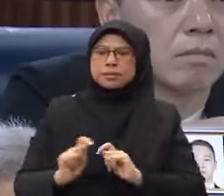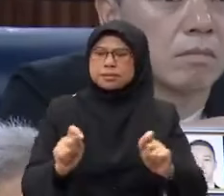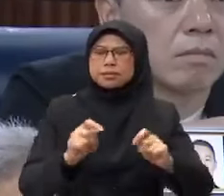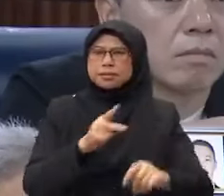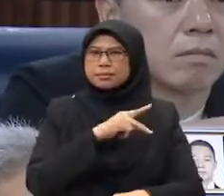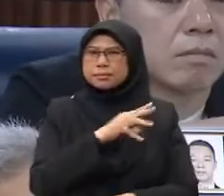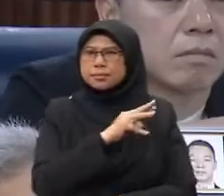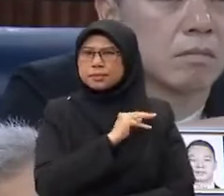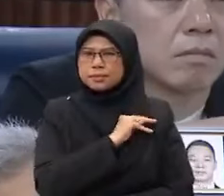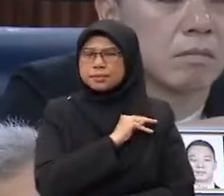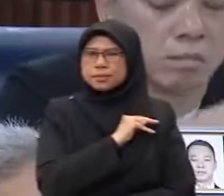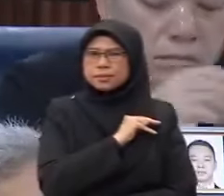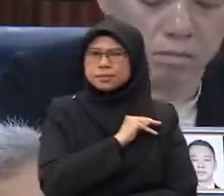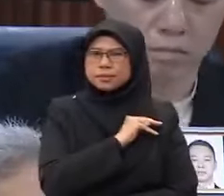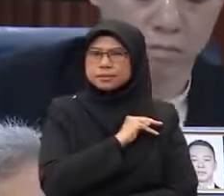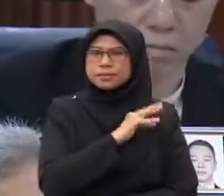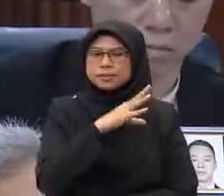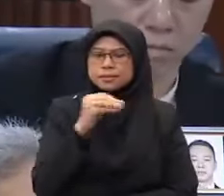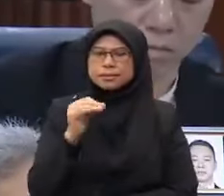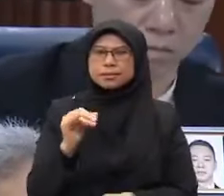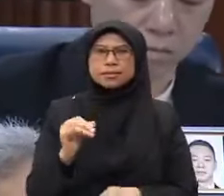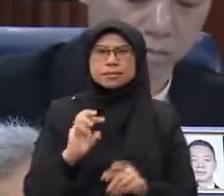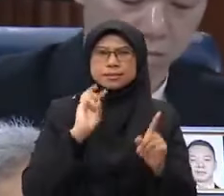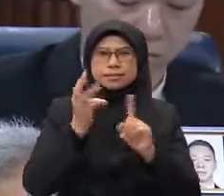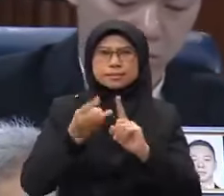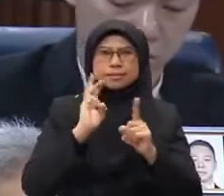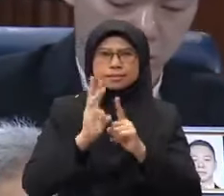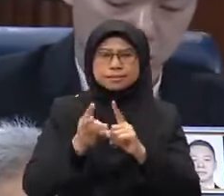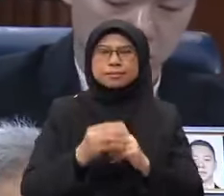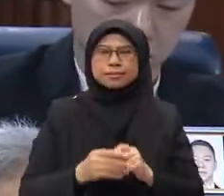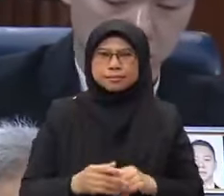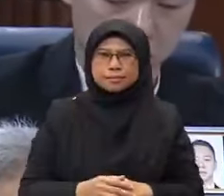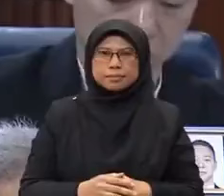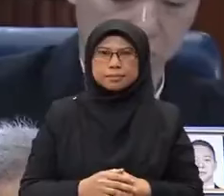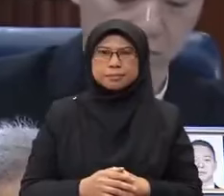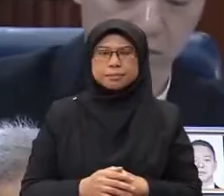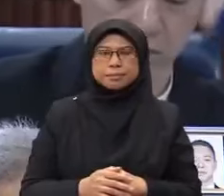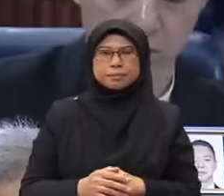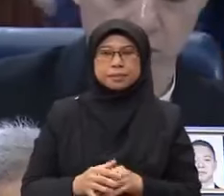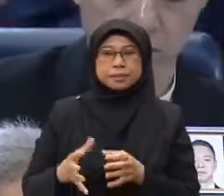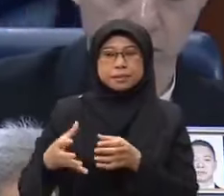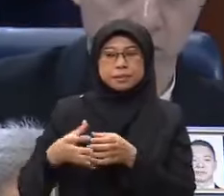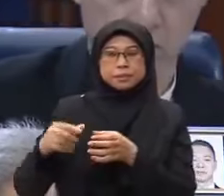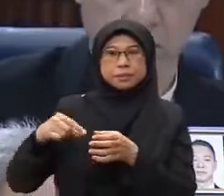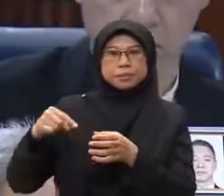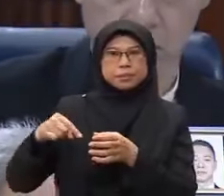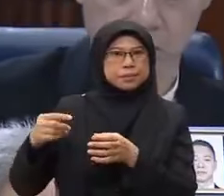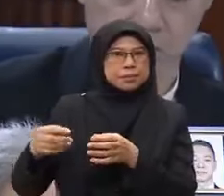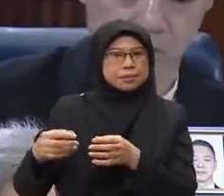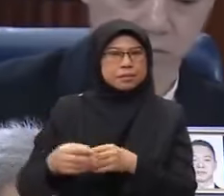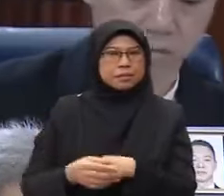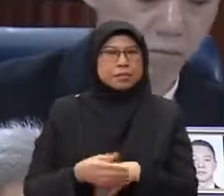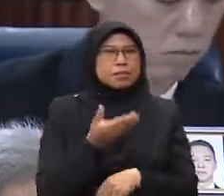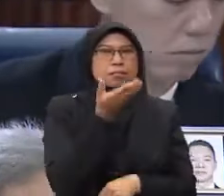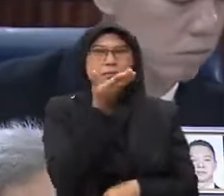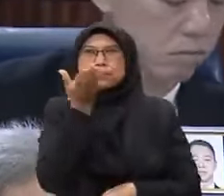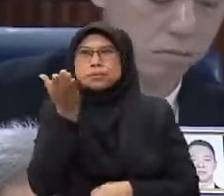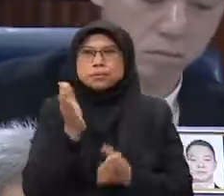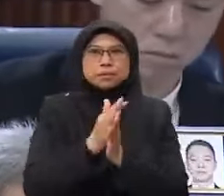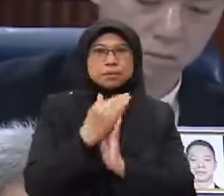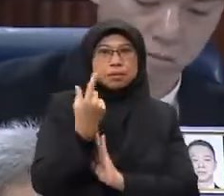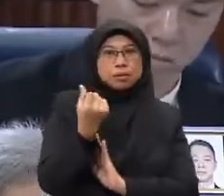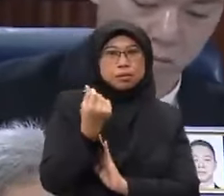kementerian dan juga pihak er jabatan kebajikan masyarakat tentang anasir-anasir yang berlaku sebegini mengemis